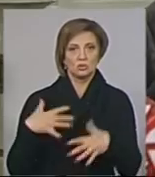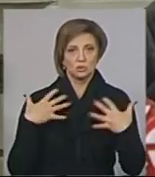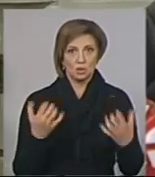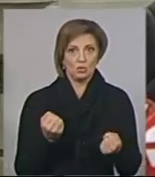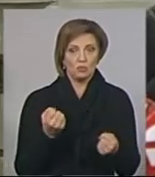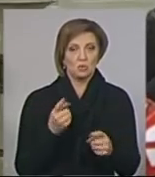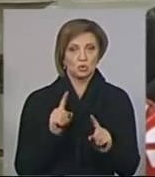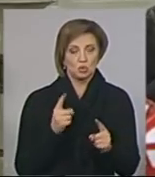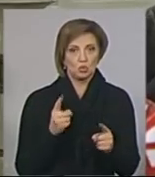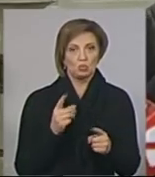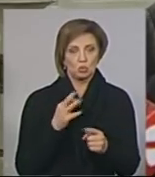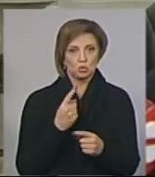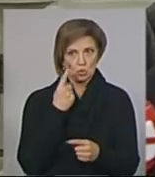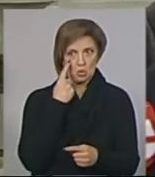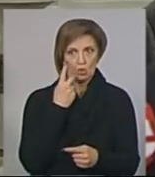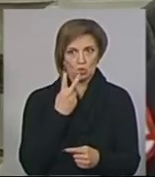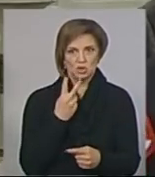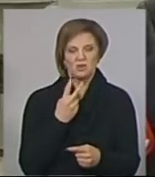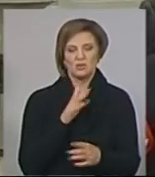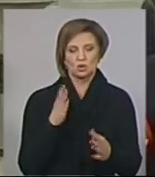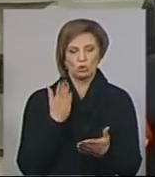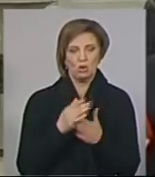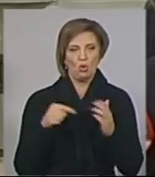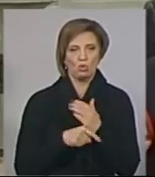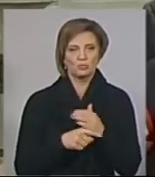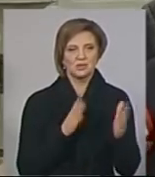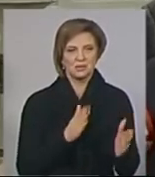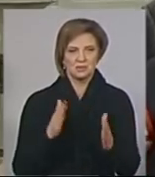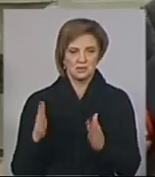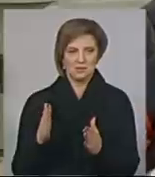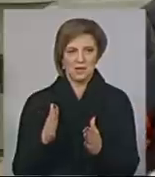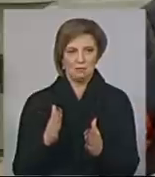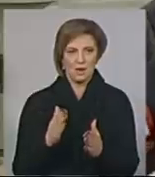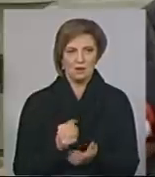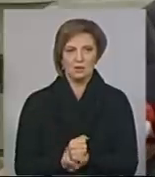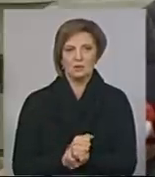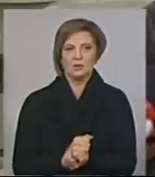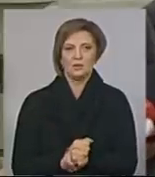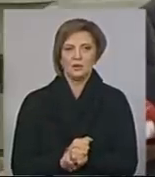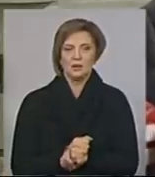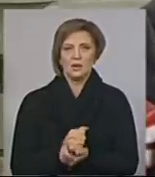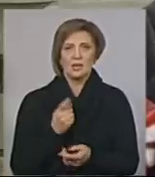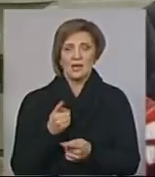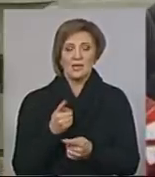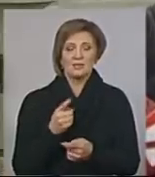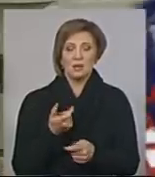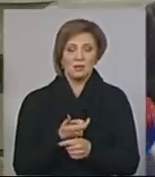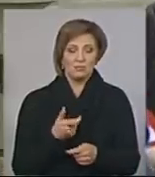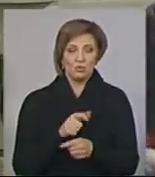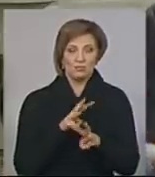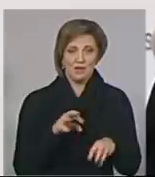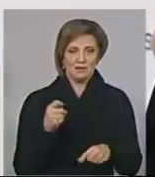очевидно, все ж таки працює величезна корупційна система, адже ми всі прекрасно розуміємо, що медицина – це приблизно 100 мільярдів гривень із державного